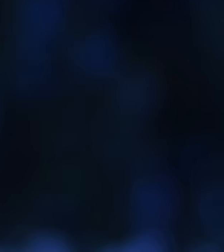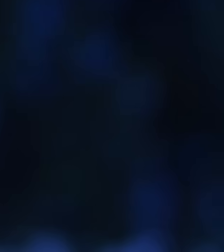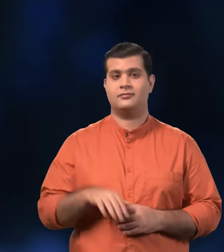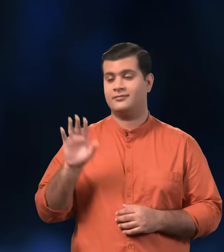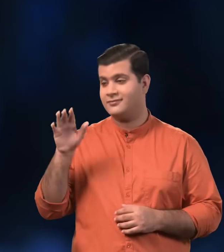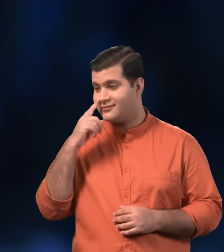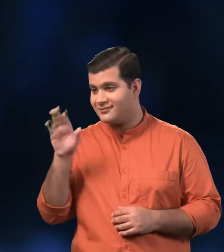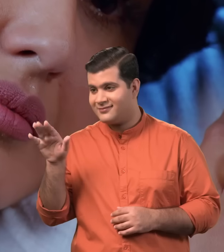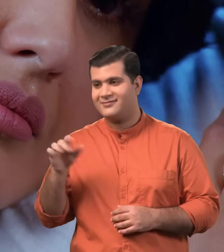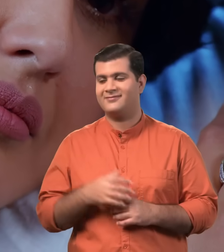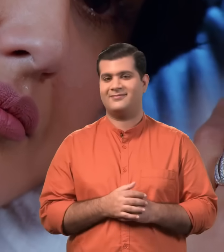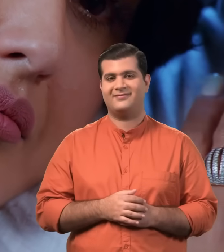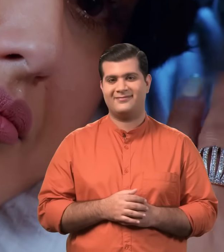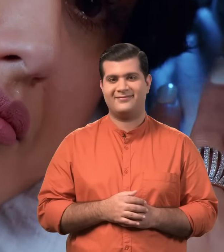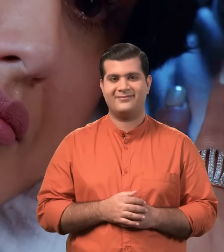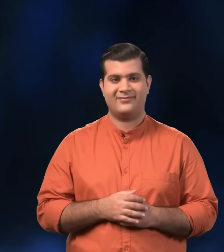प्रीत